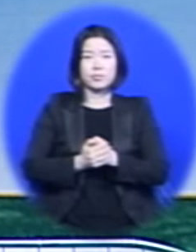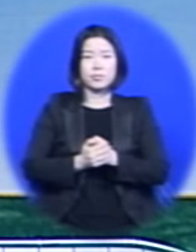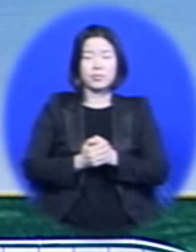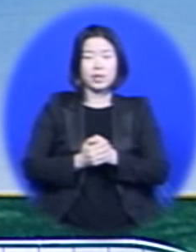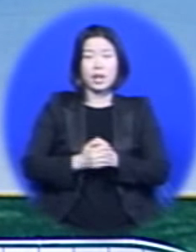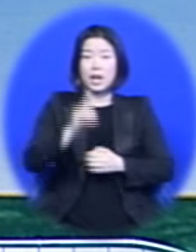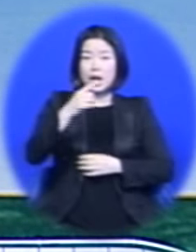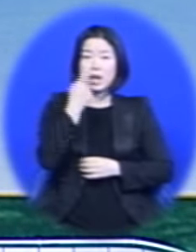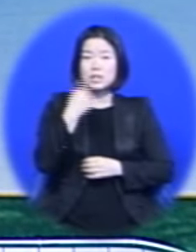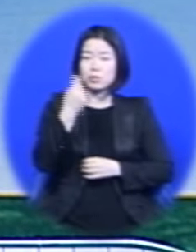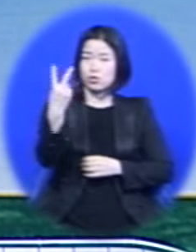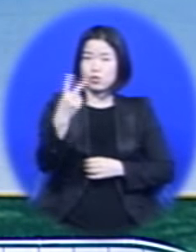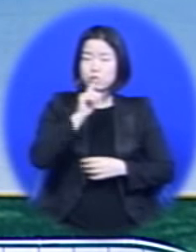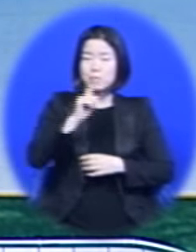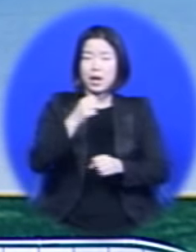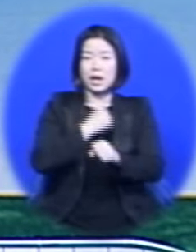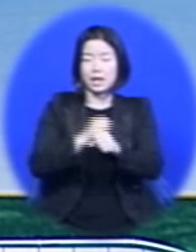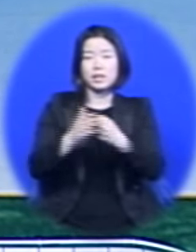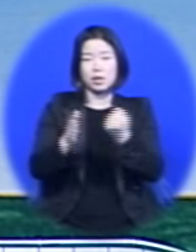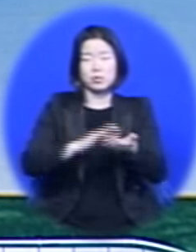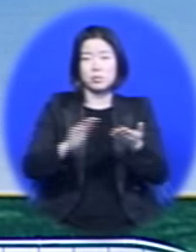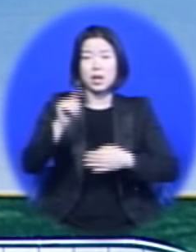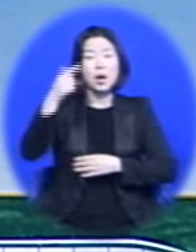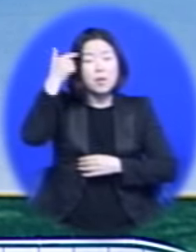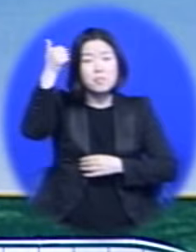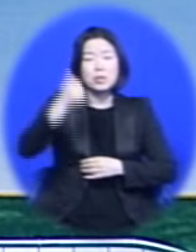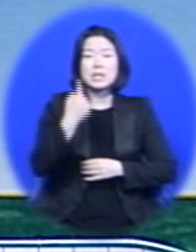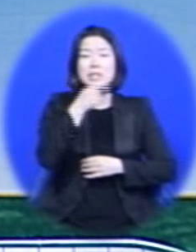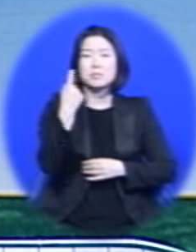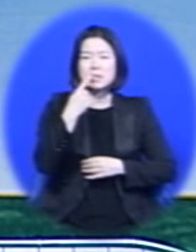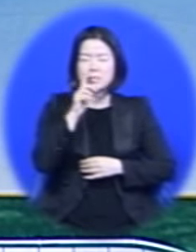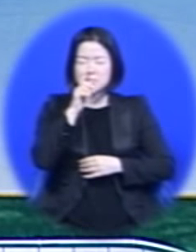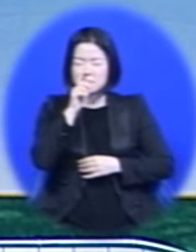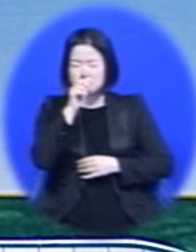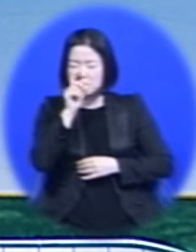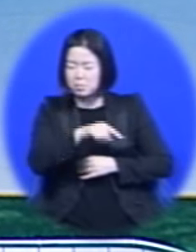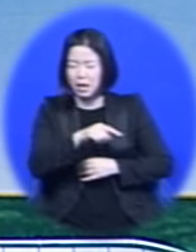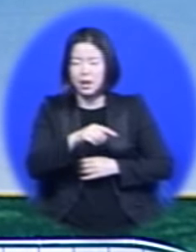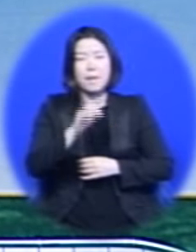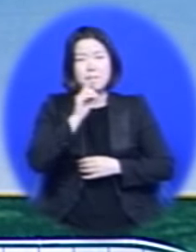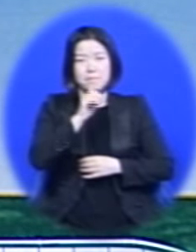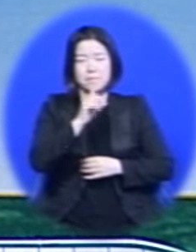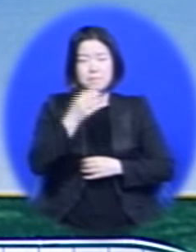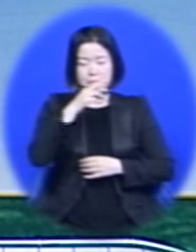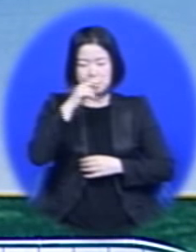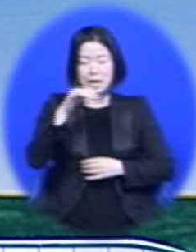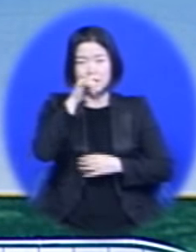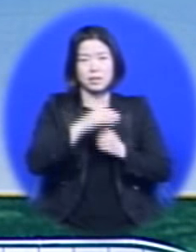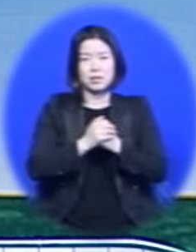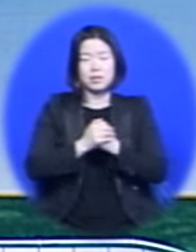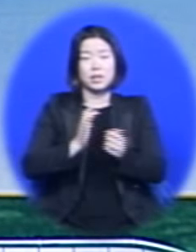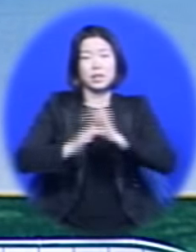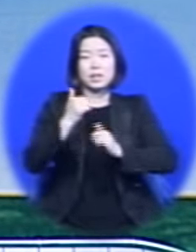한 입으로 두 말을 하기 때문입니다. 목사님의 입에서는 악취가 납니다. 여러분, 예수 믿는 사람에게